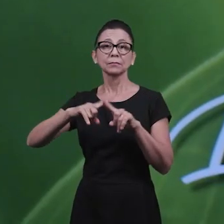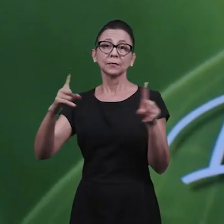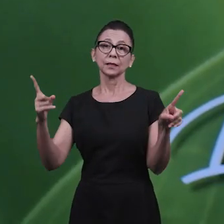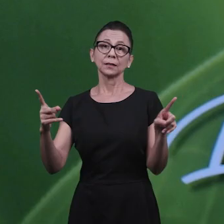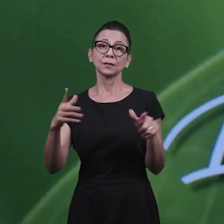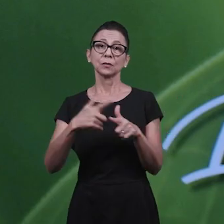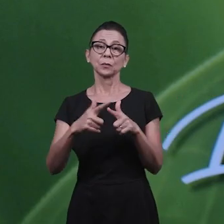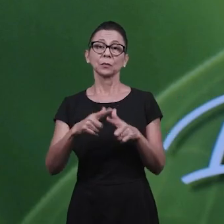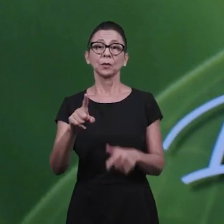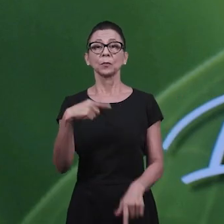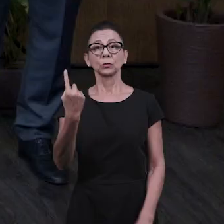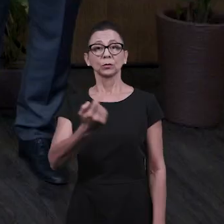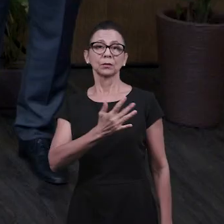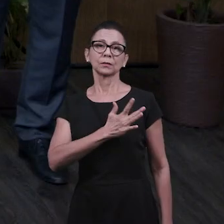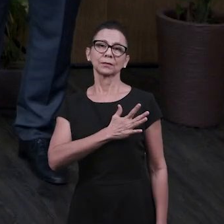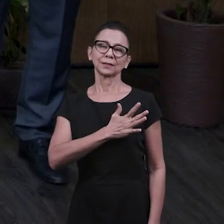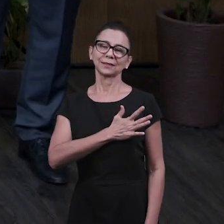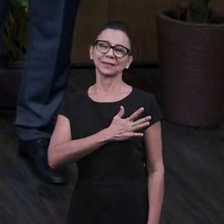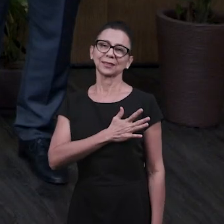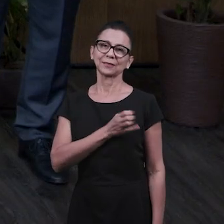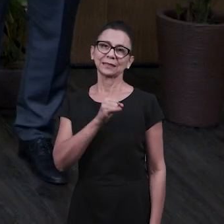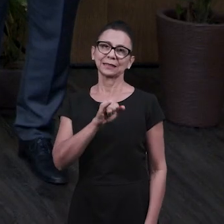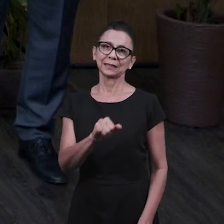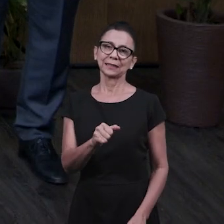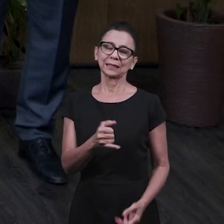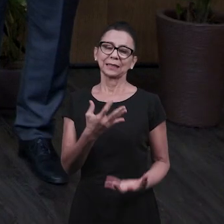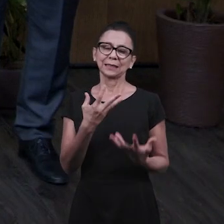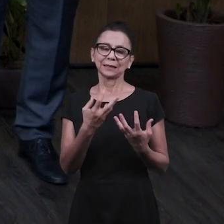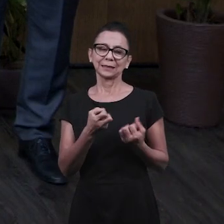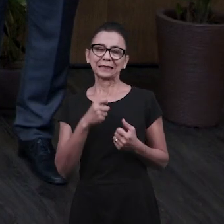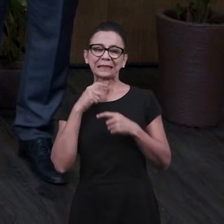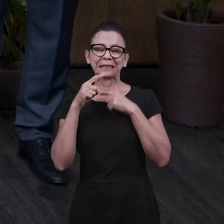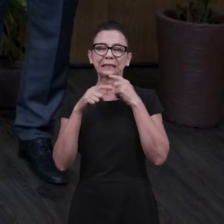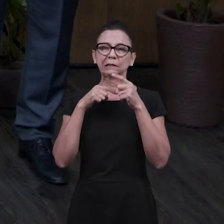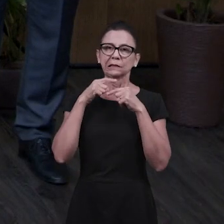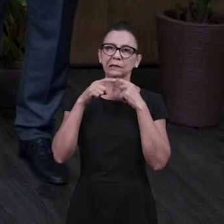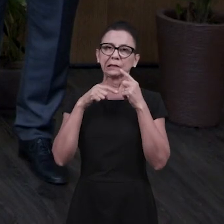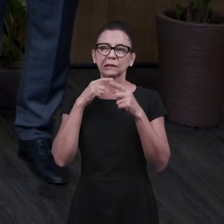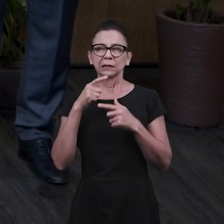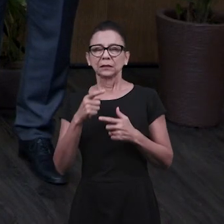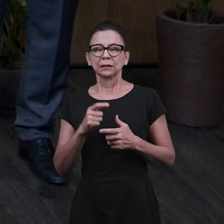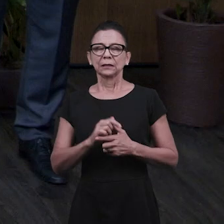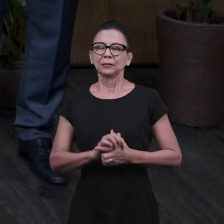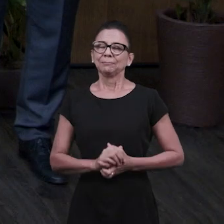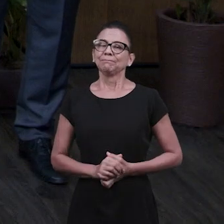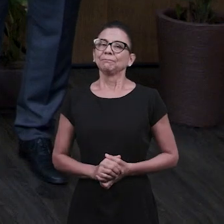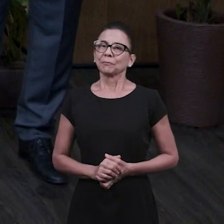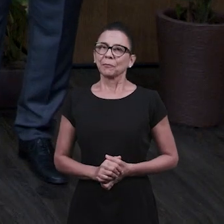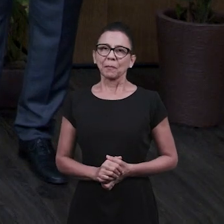dans notre cœur, dans le cœur de l'homme, qui